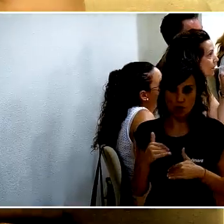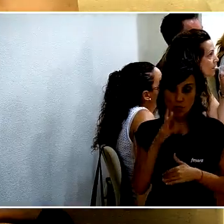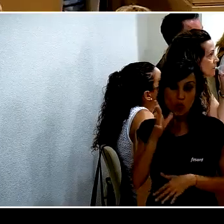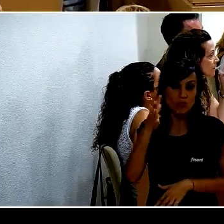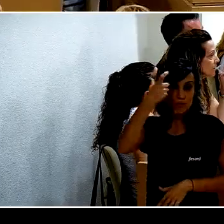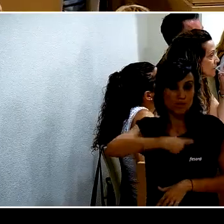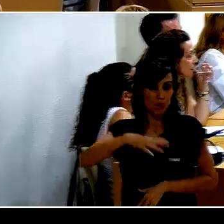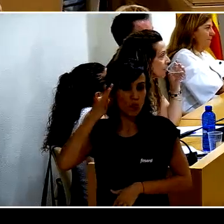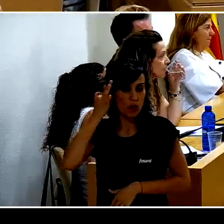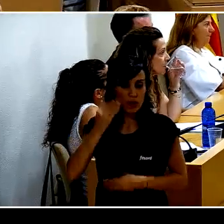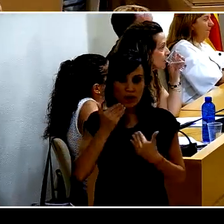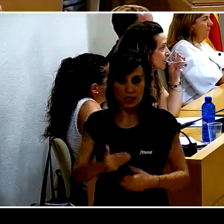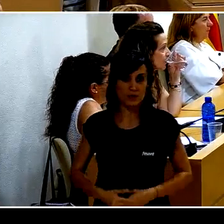Gràcies.